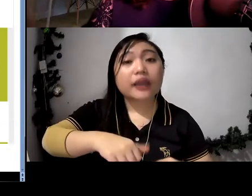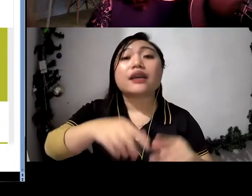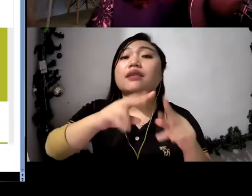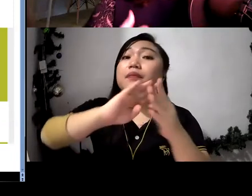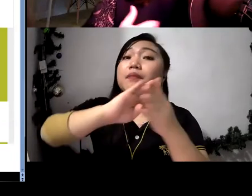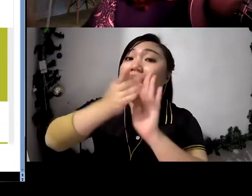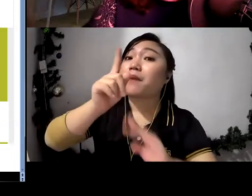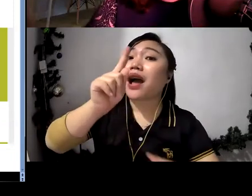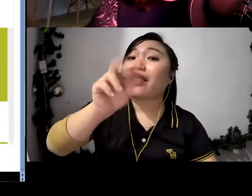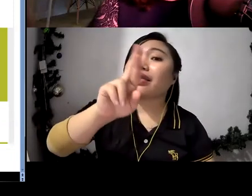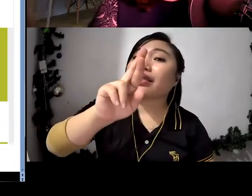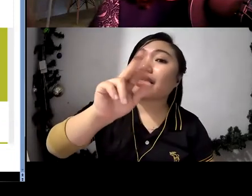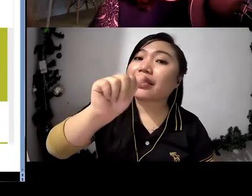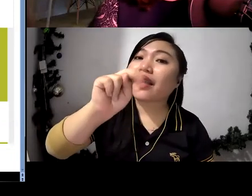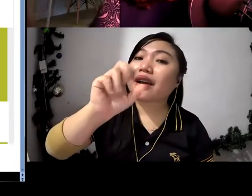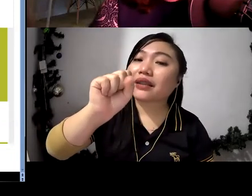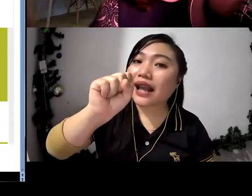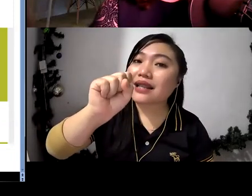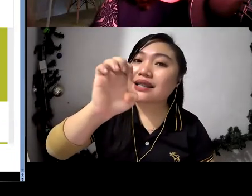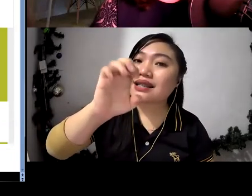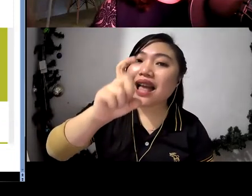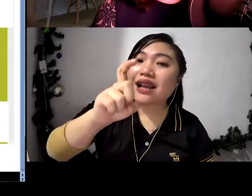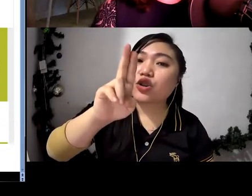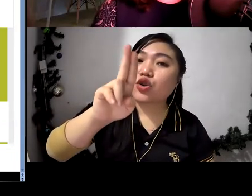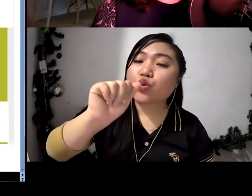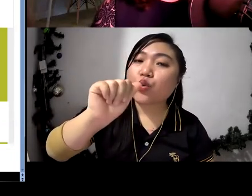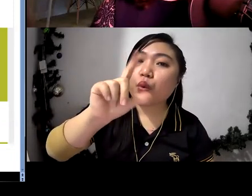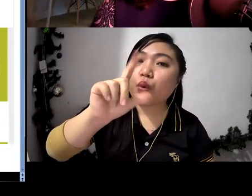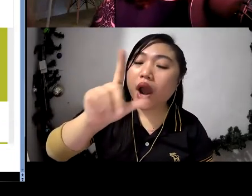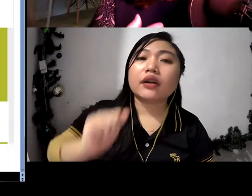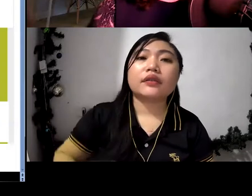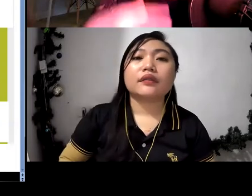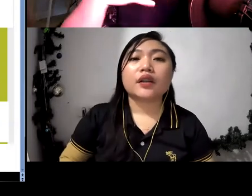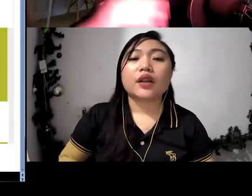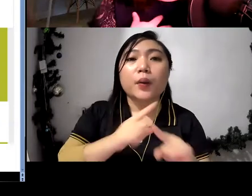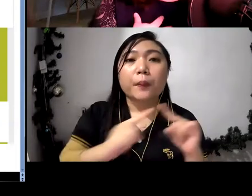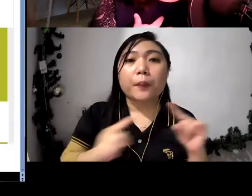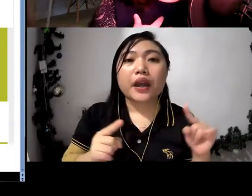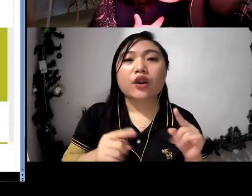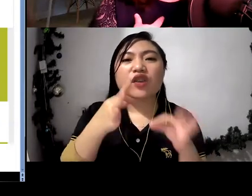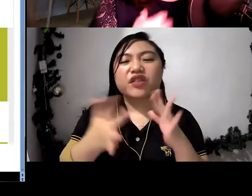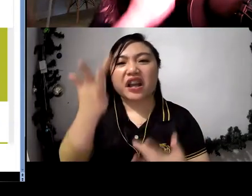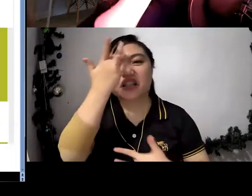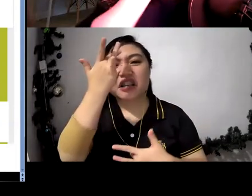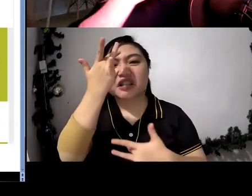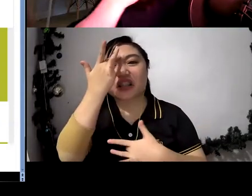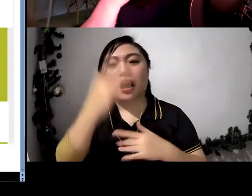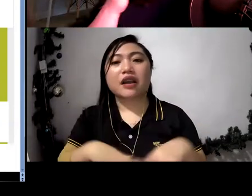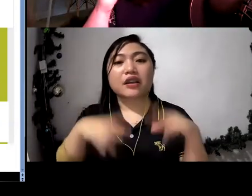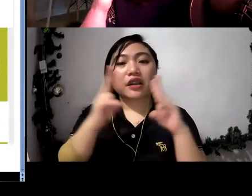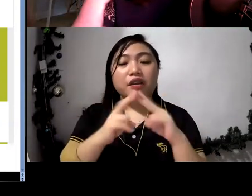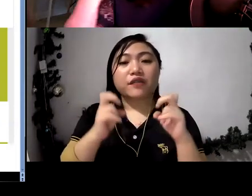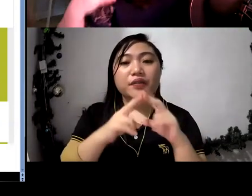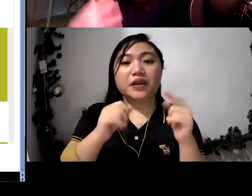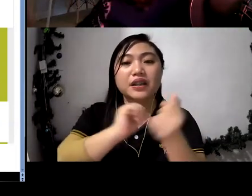naging transsexual na rin sila, nagpalit na rin sila na kanilang ari. Pero kapag nagkasakit sila, no? Kahit na yung unang